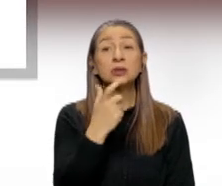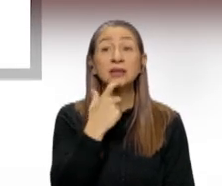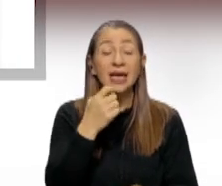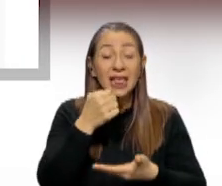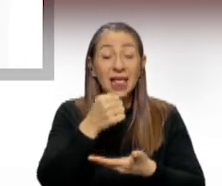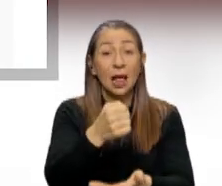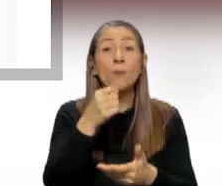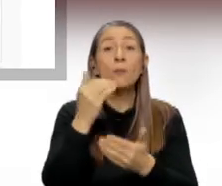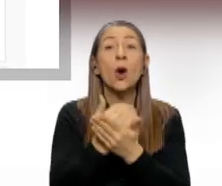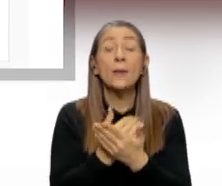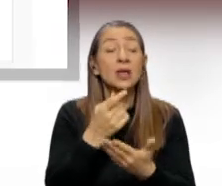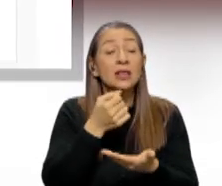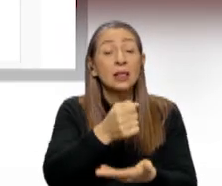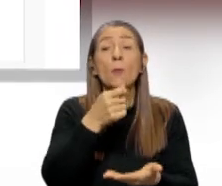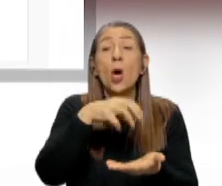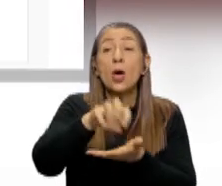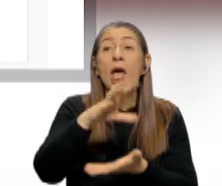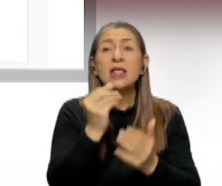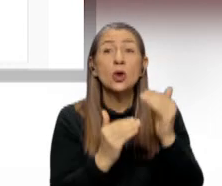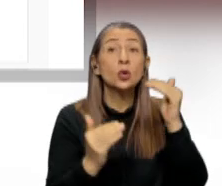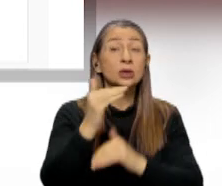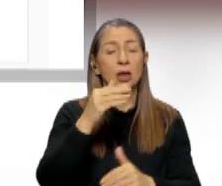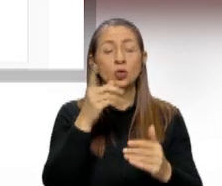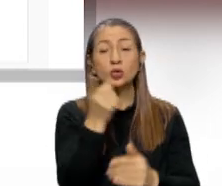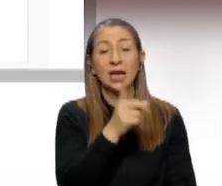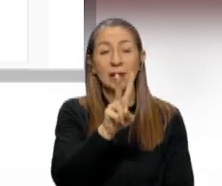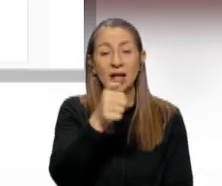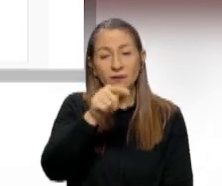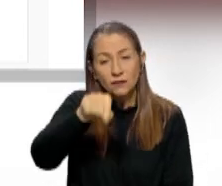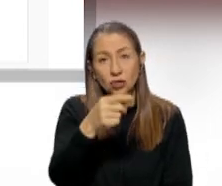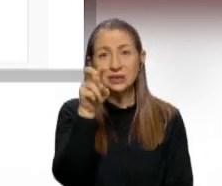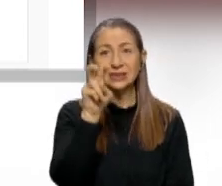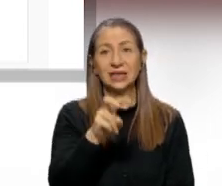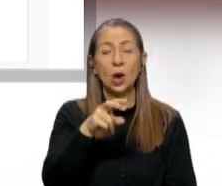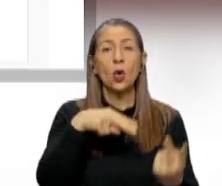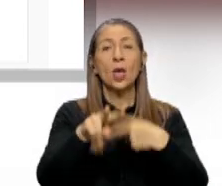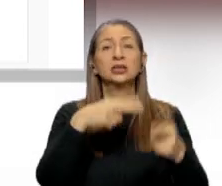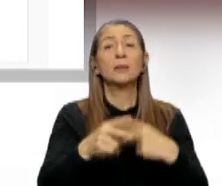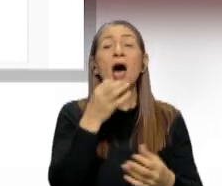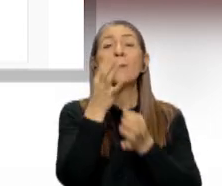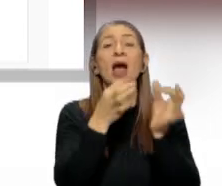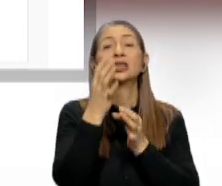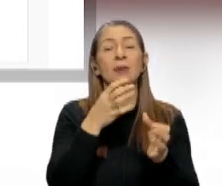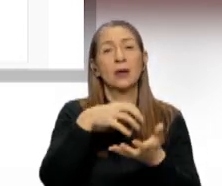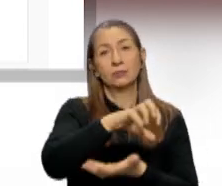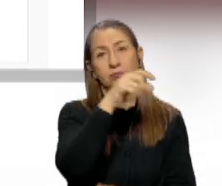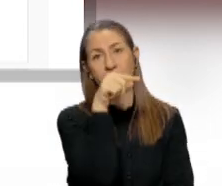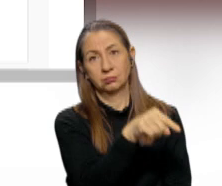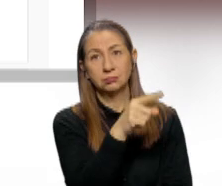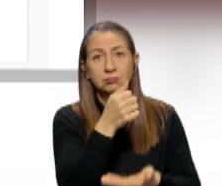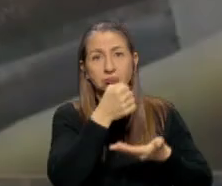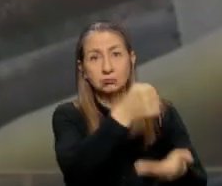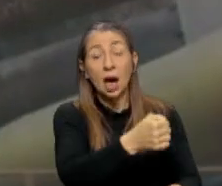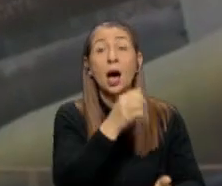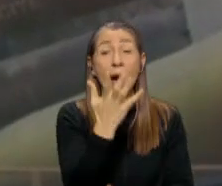yılı yatırım programındaki yatırım ödeneğinden en yüksek Payı yüzde 26,8 de Ulaştırma ve haberleşme sektörü yatırımları